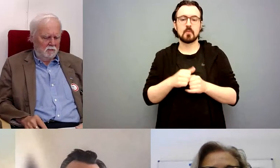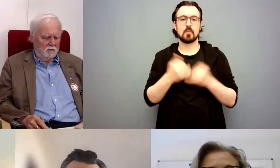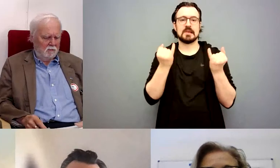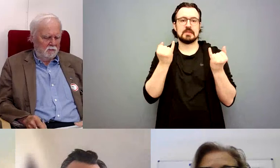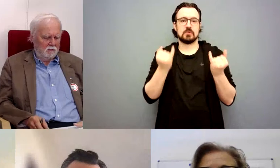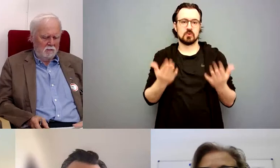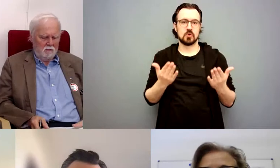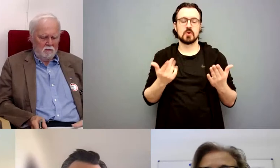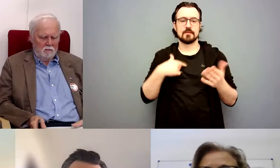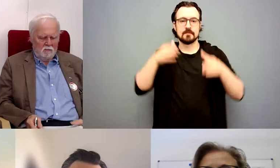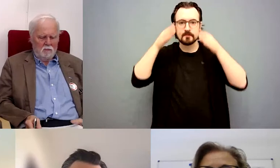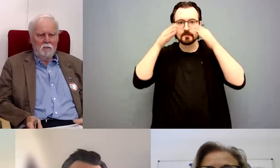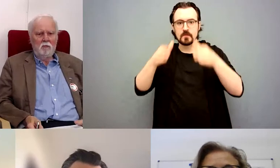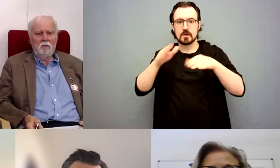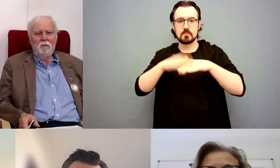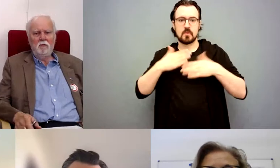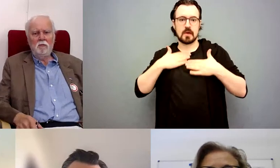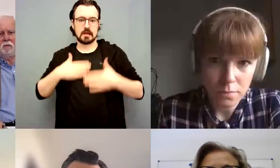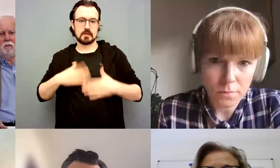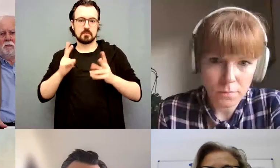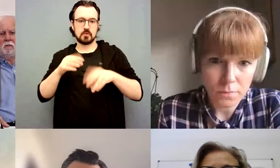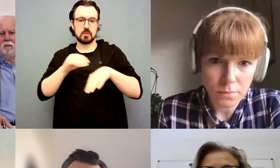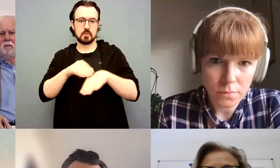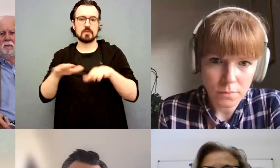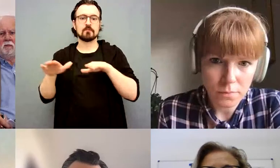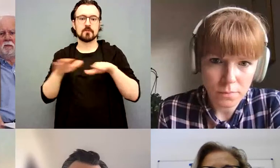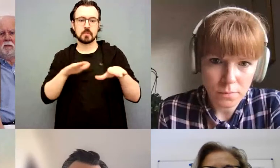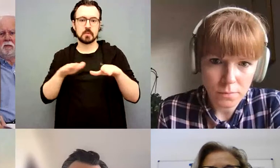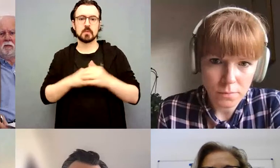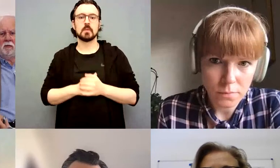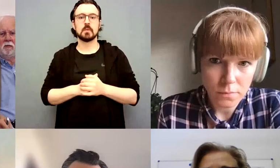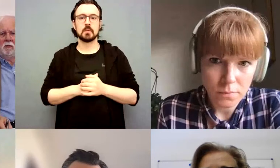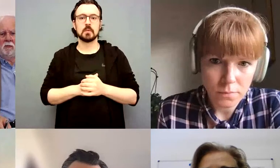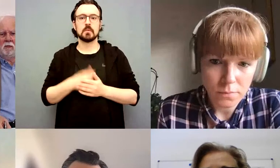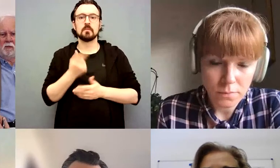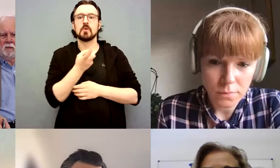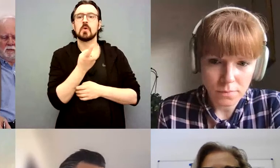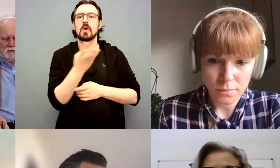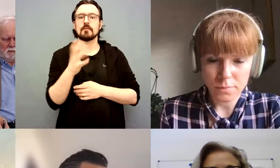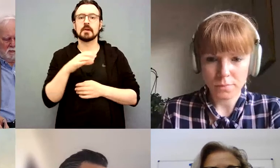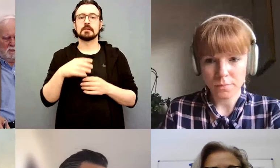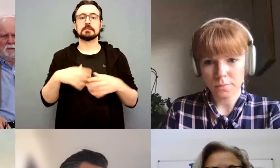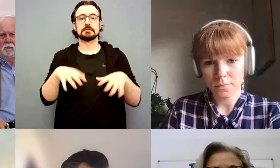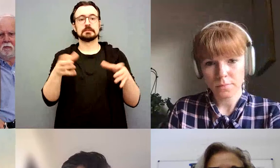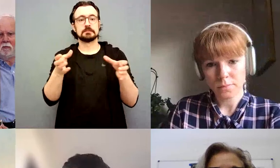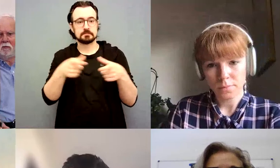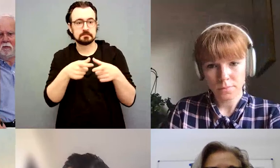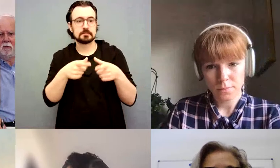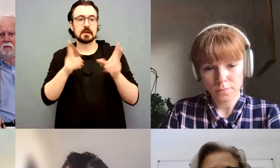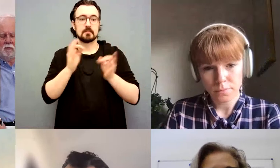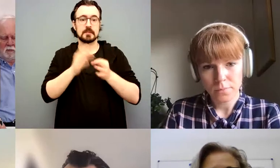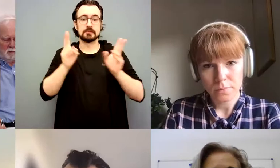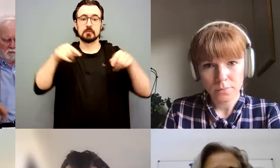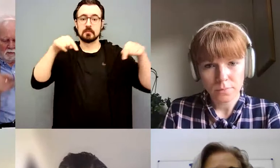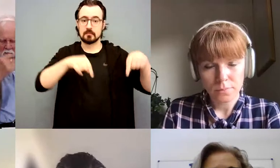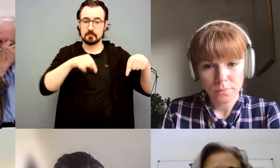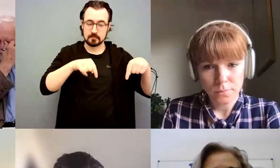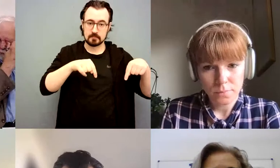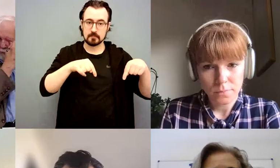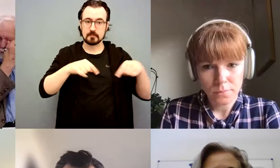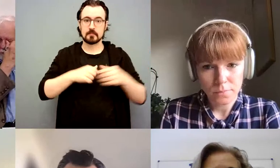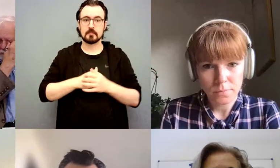så har vi fokus på hälso- och sjukvård. De övriga seminarierna, precis som det här